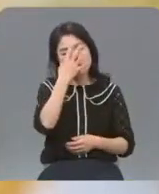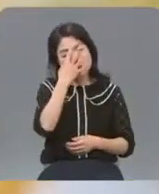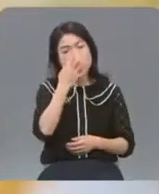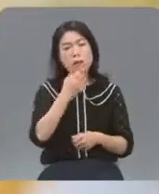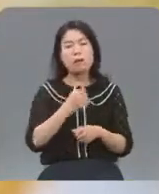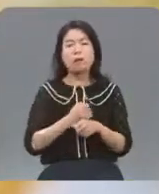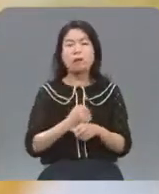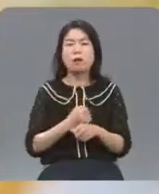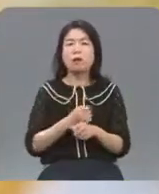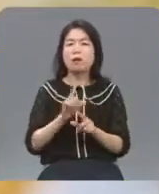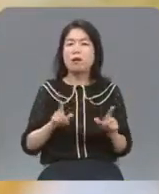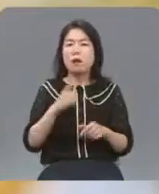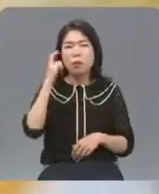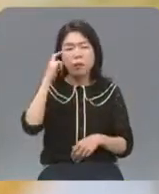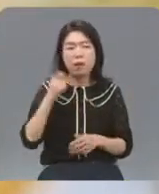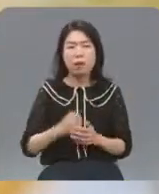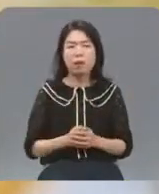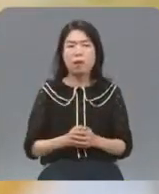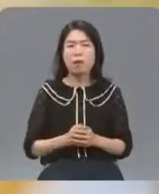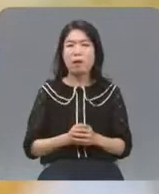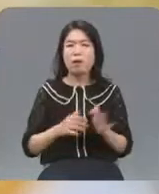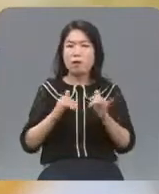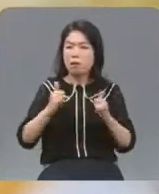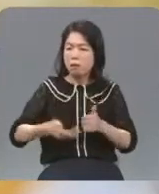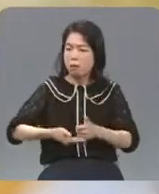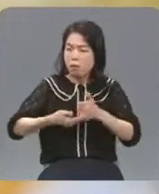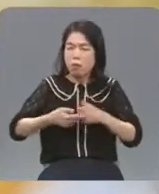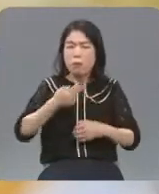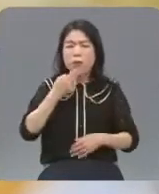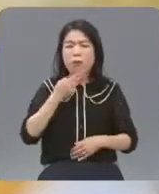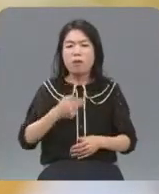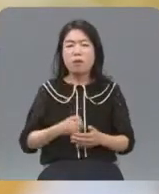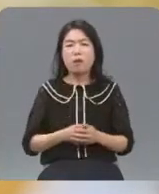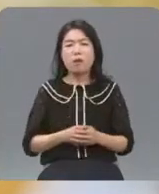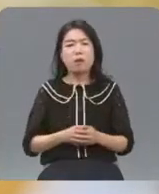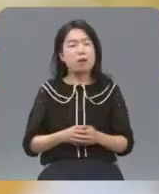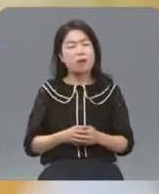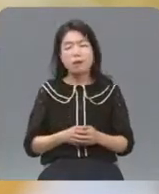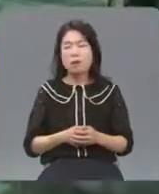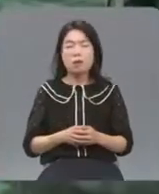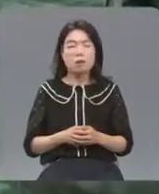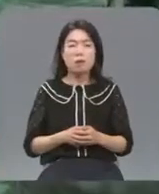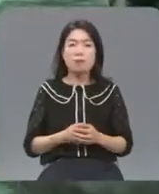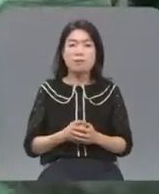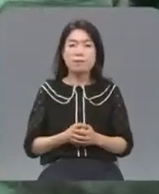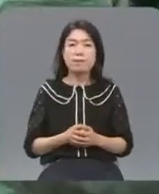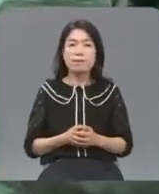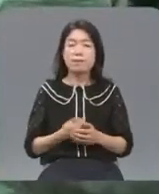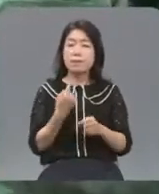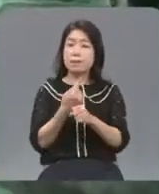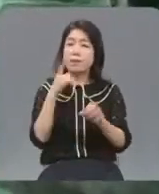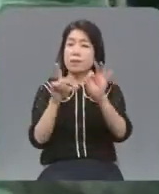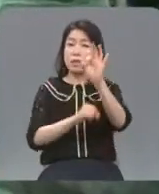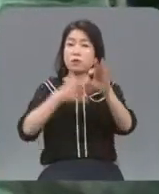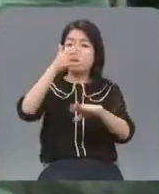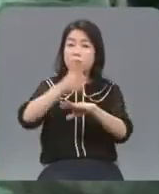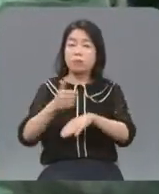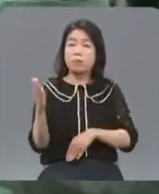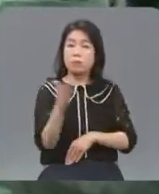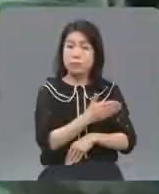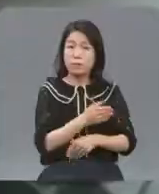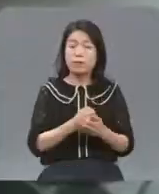한국의 난 하겠나 예 좀 안좋은거 볼 않다 지난해 쉬운 말부터